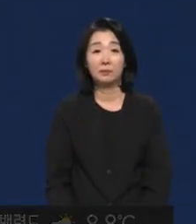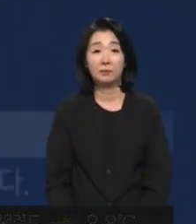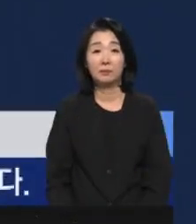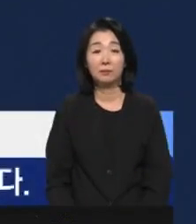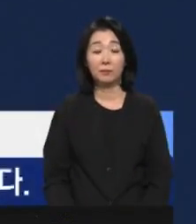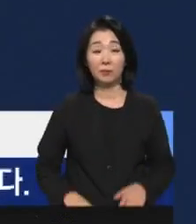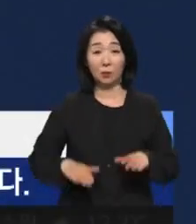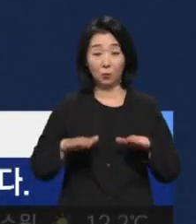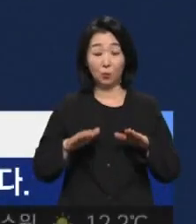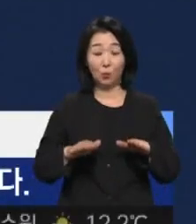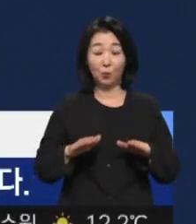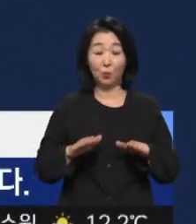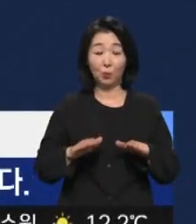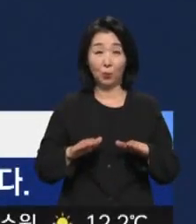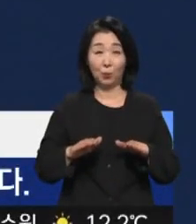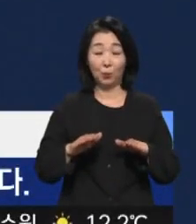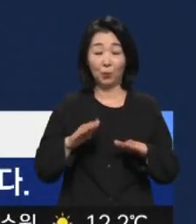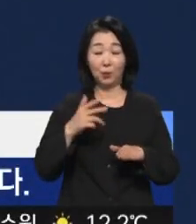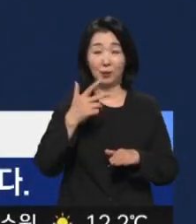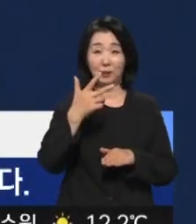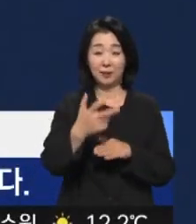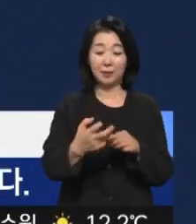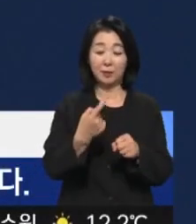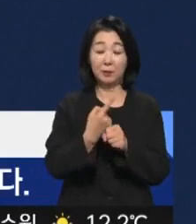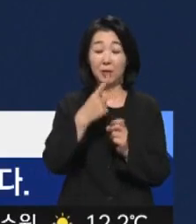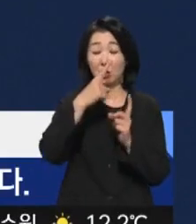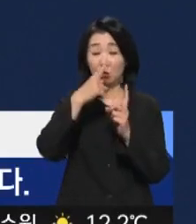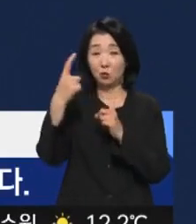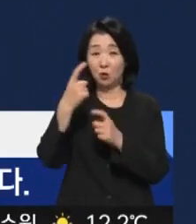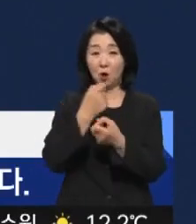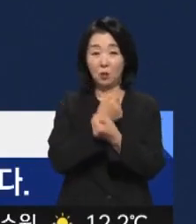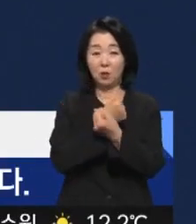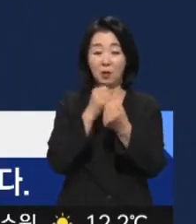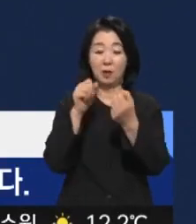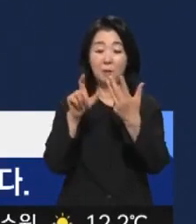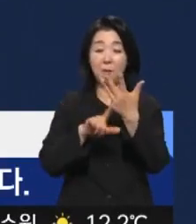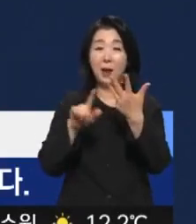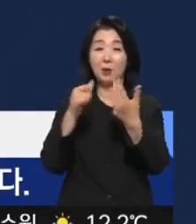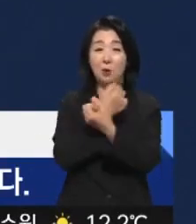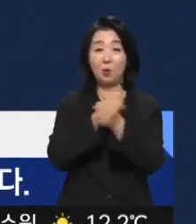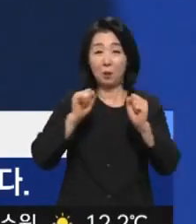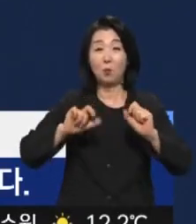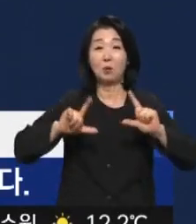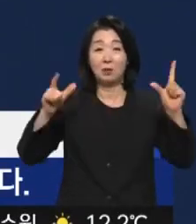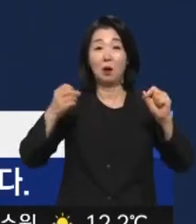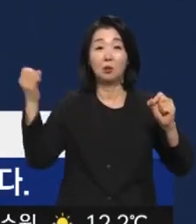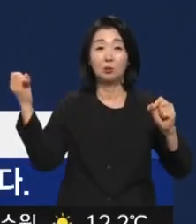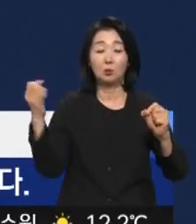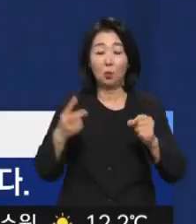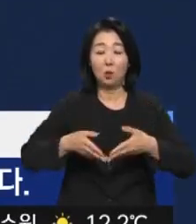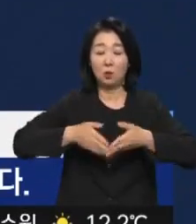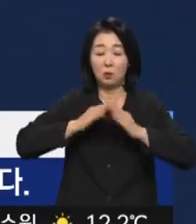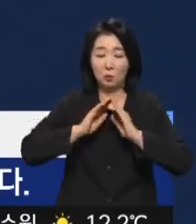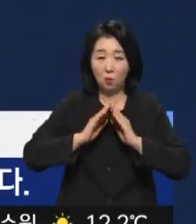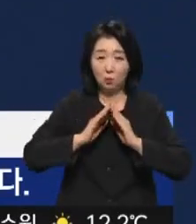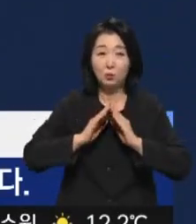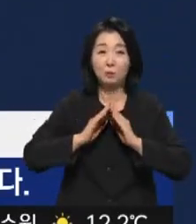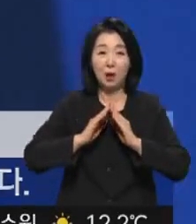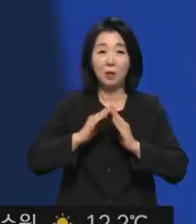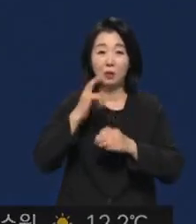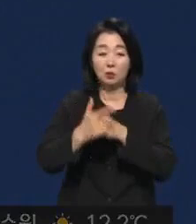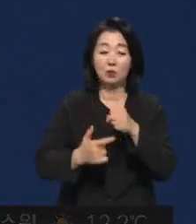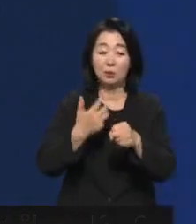오늘은 제71주년 광복절이자 건국 68주년을 맞이하는 역사적인